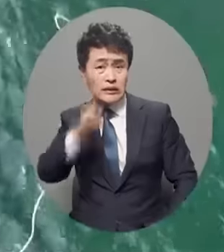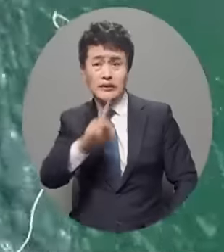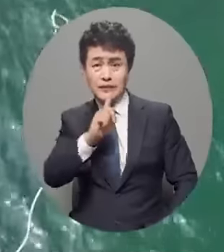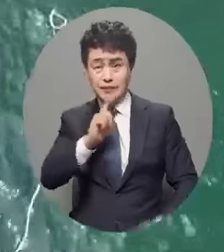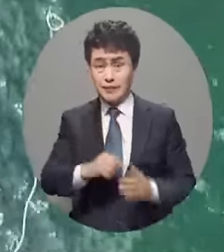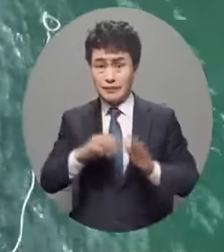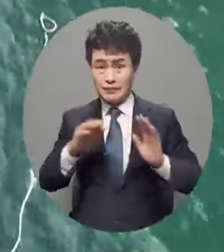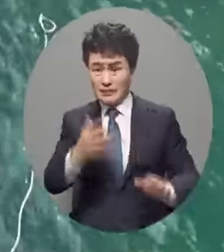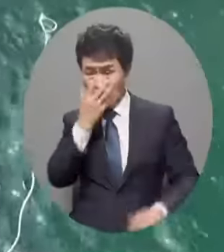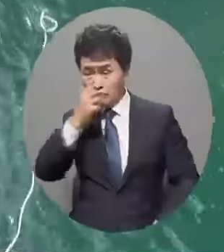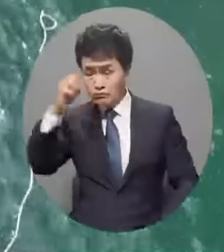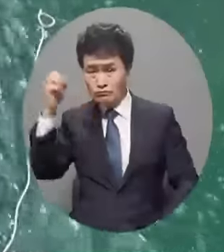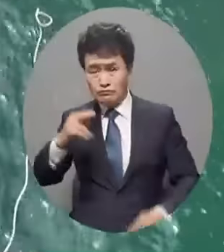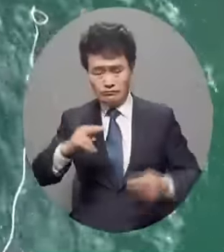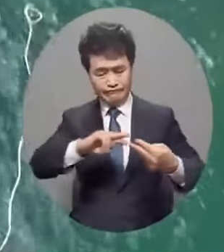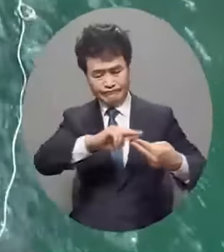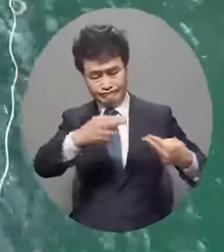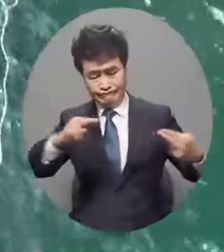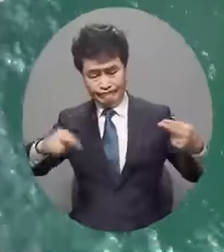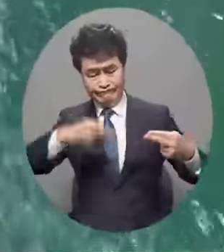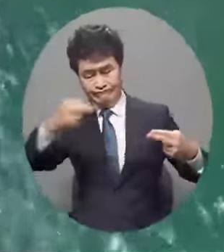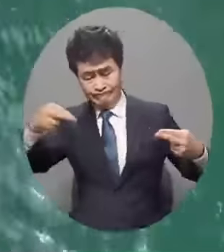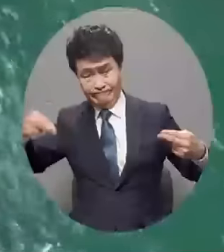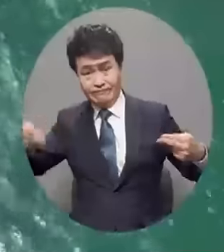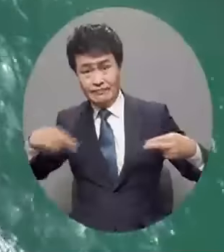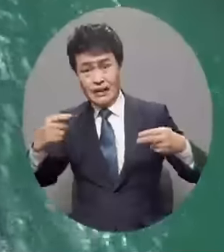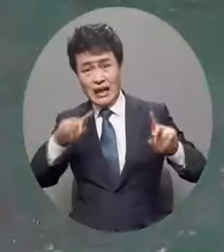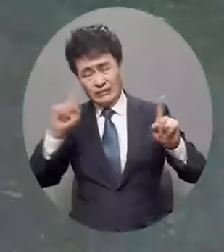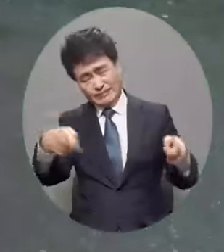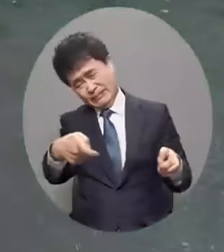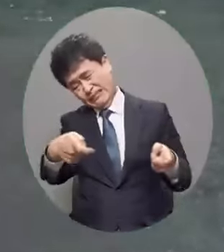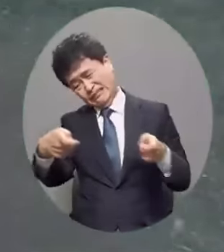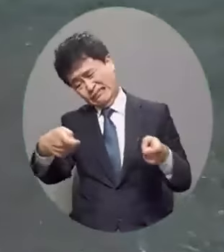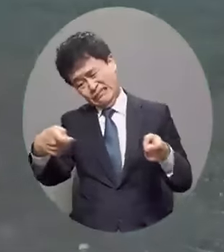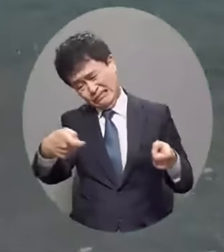이 폐기물들을 밧줄로 묶어 대형 크레인을 동원해 끌어올렸습니다.